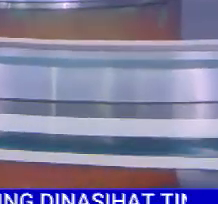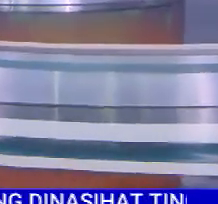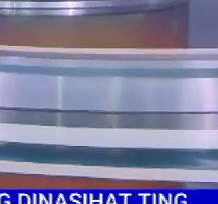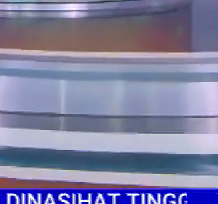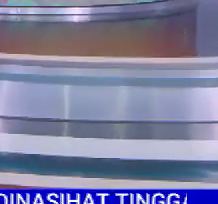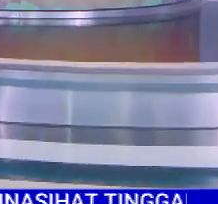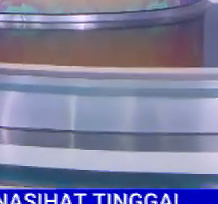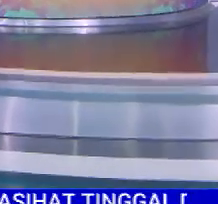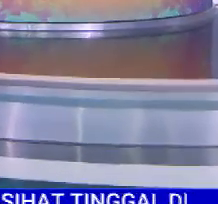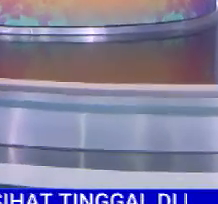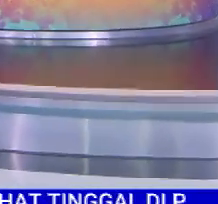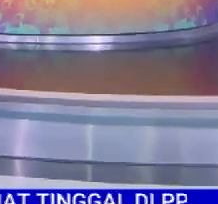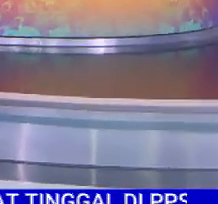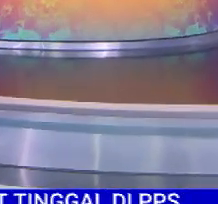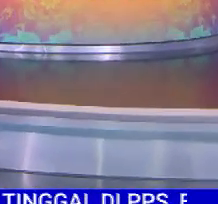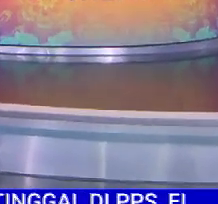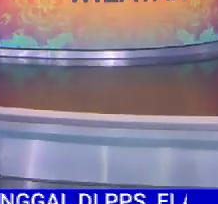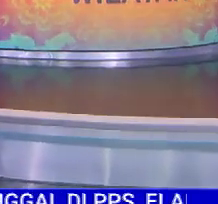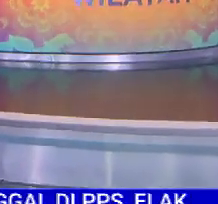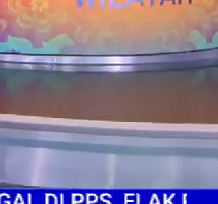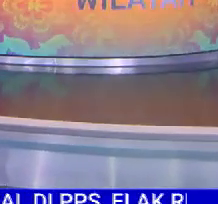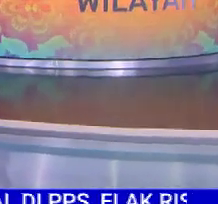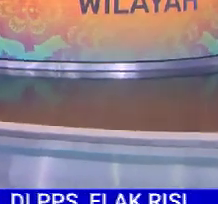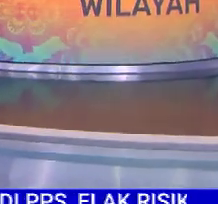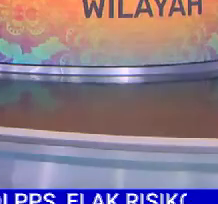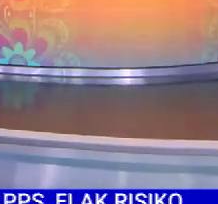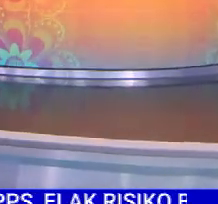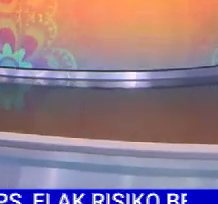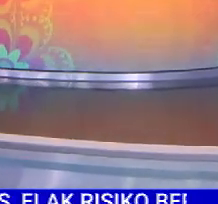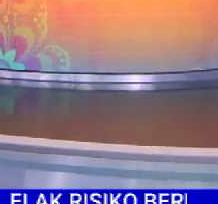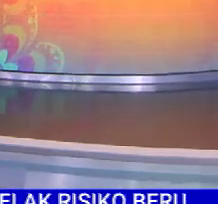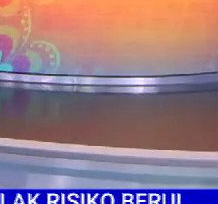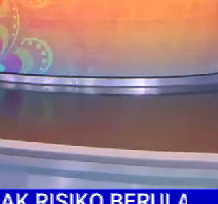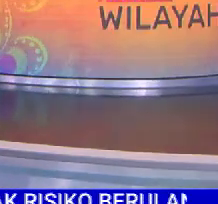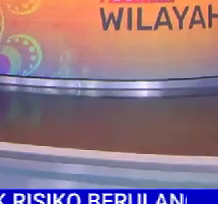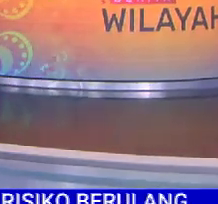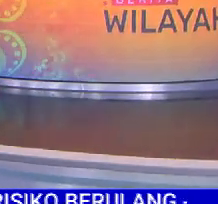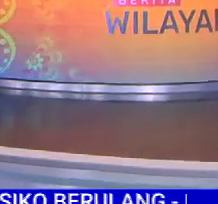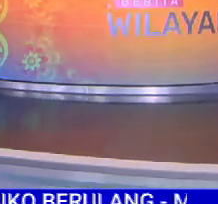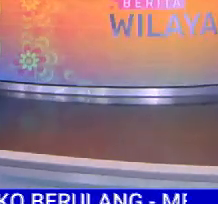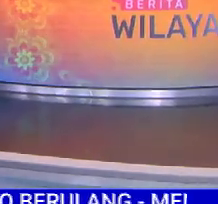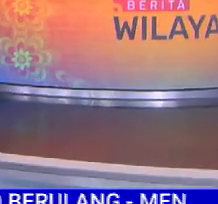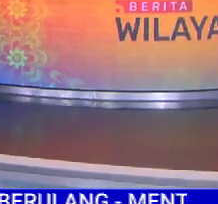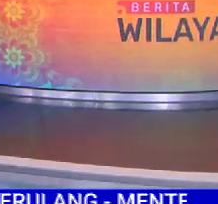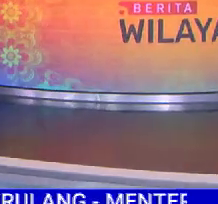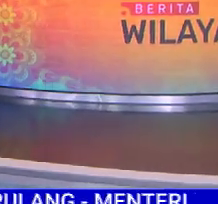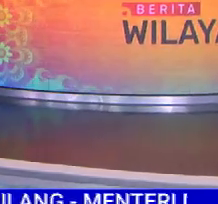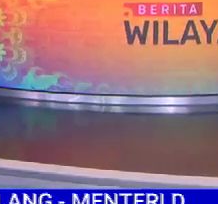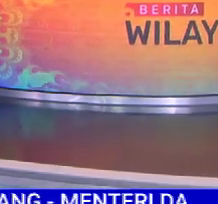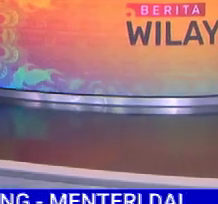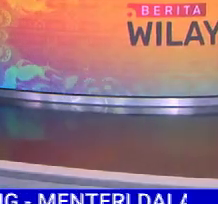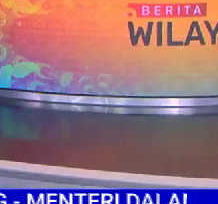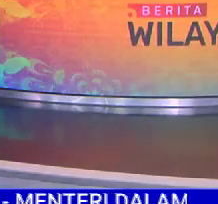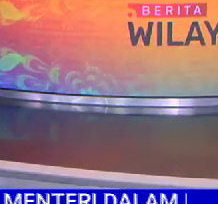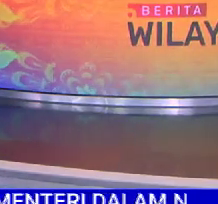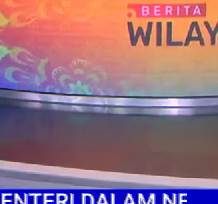Assalamualaikum, salam keluarga Malaysia. Saya Azamri Hussein, berita wilayah Jumaat 8 Julai 2022 membawakan laporan terkini dari